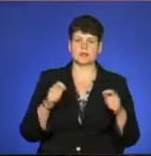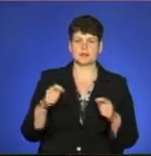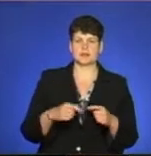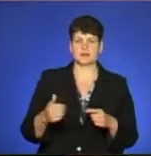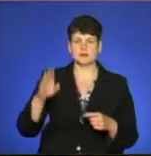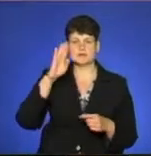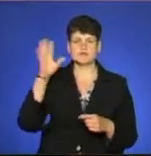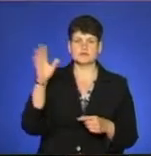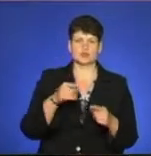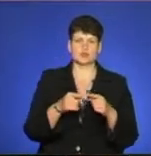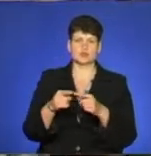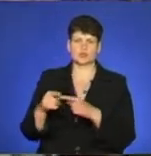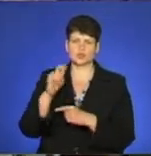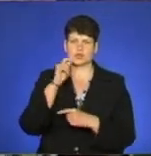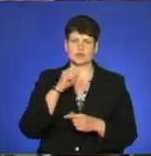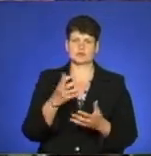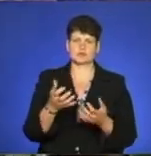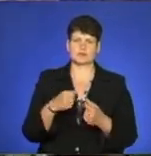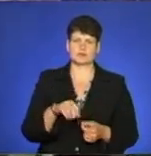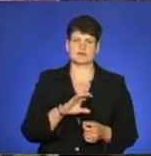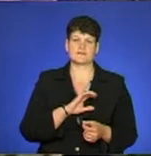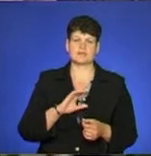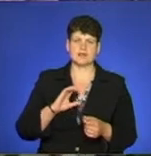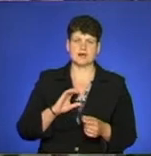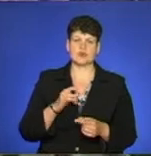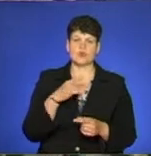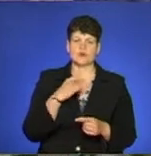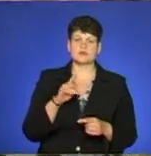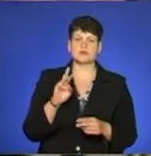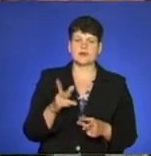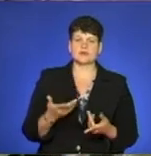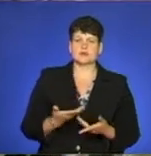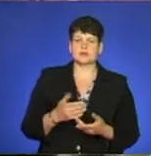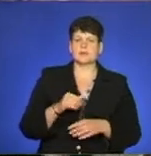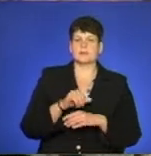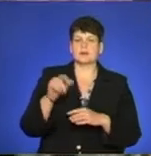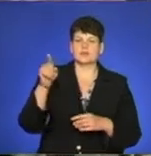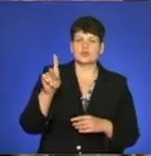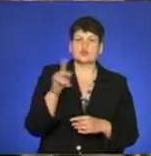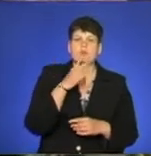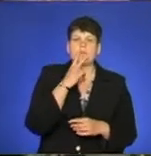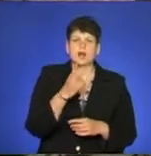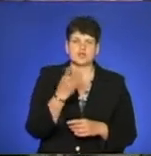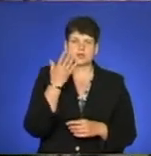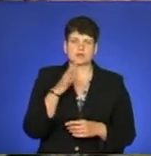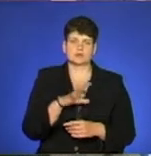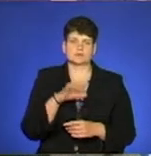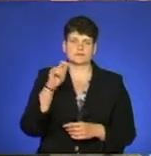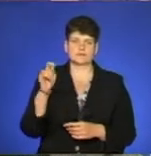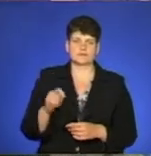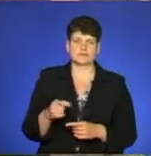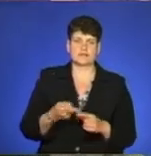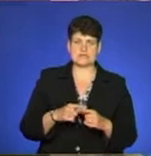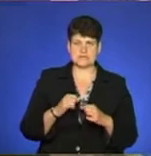куточків України, щоб отримати відзнаки. Розповідають, як облаштовували побут на передовій та що доводилось бачити під час бойових дій. Це